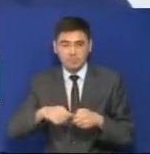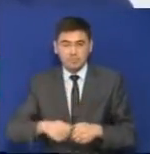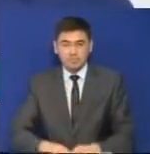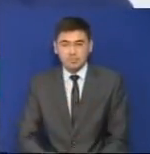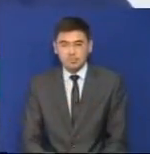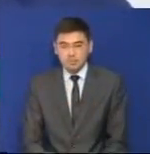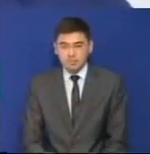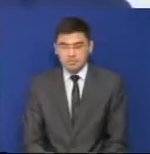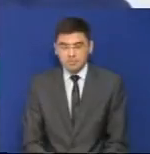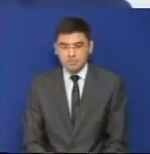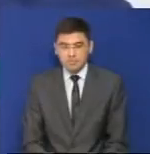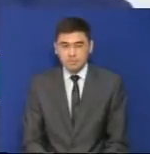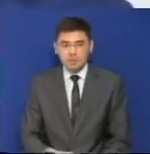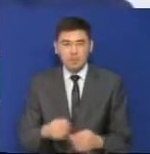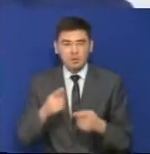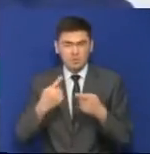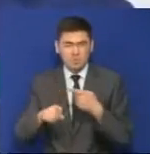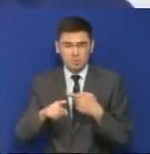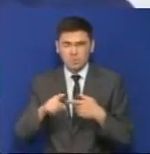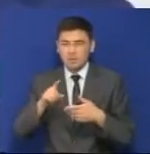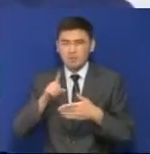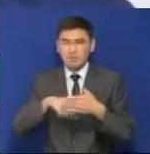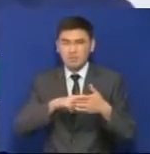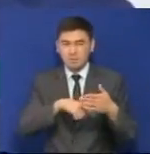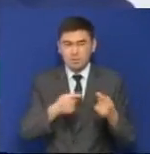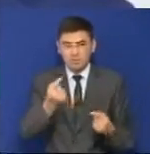міне басқа да дін өкілдерінің бір-бірінің түсінуі,